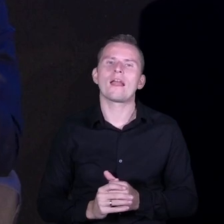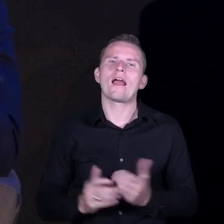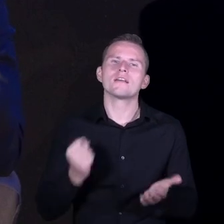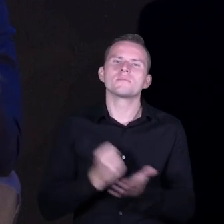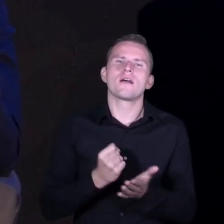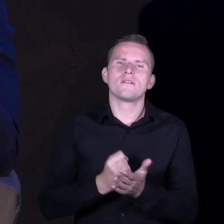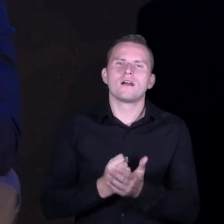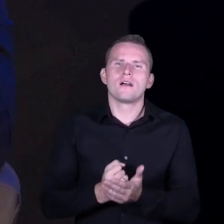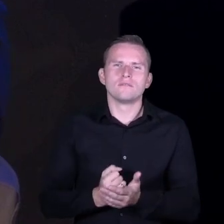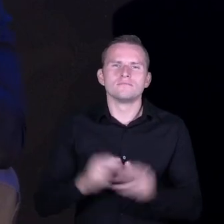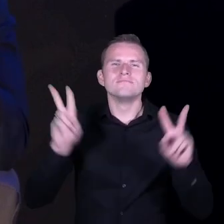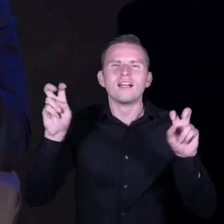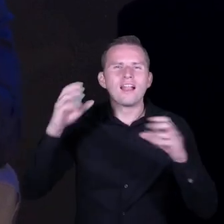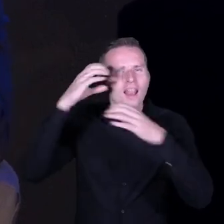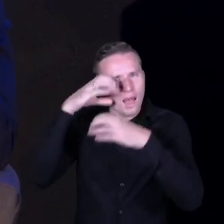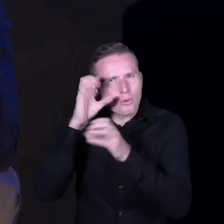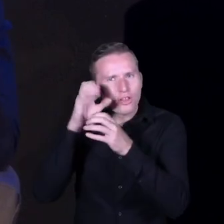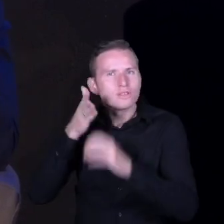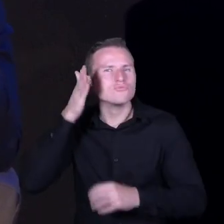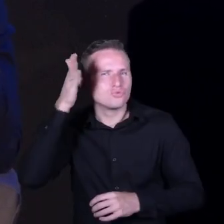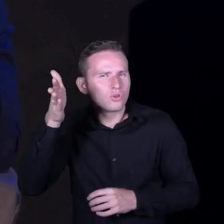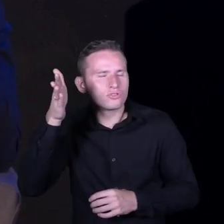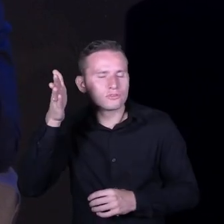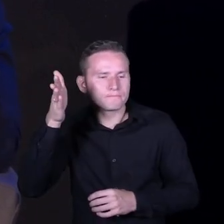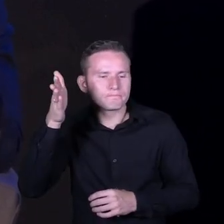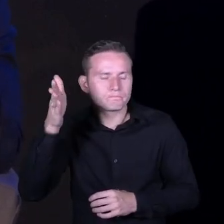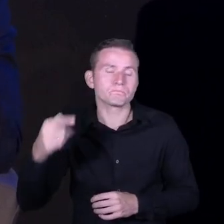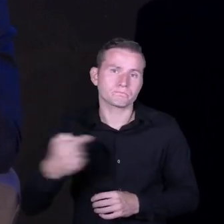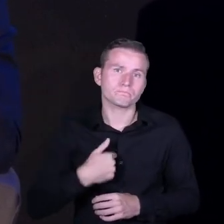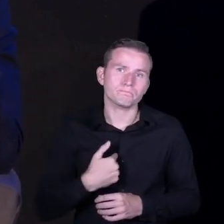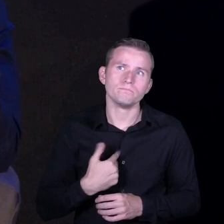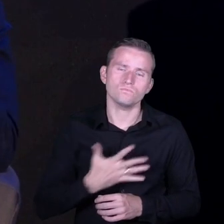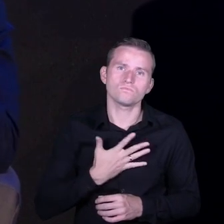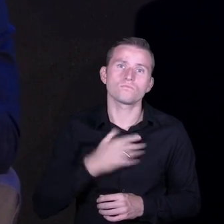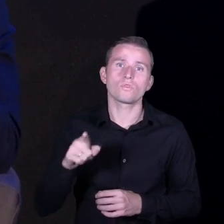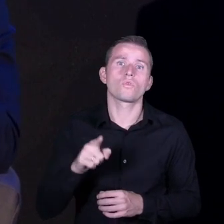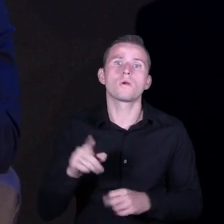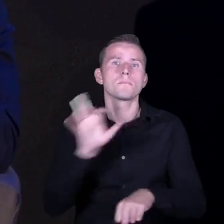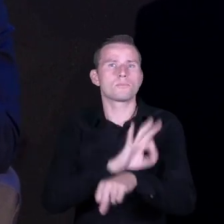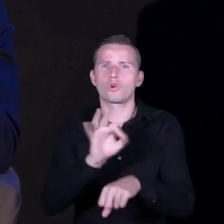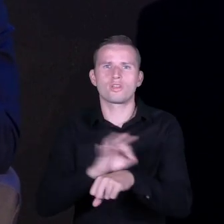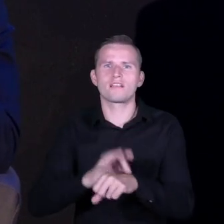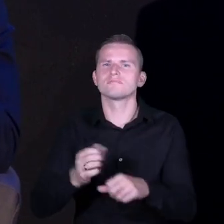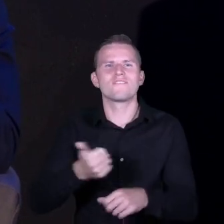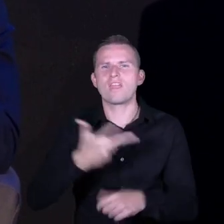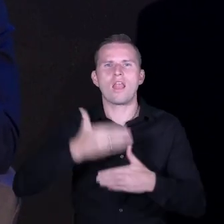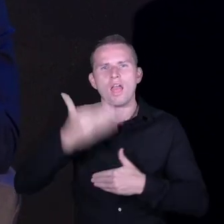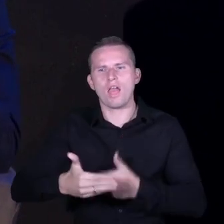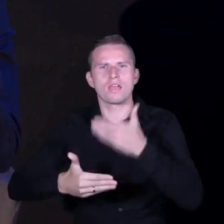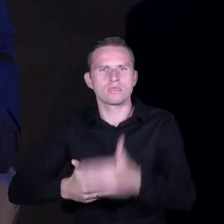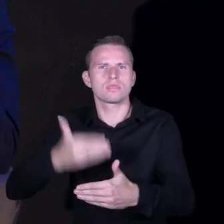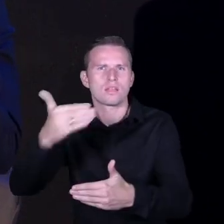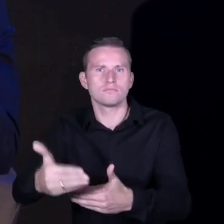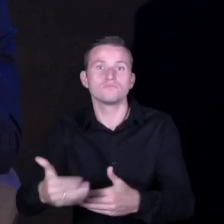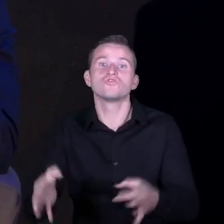tak, one też w moim przekonaniu są projektem wieloetapowym, bo wiemy, że dzisiaj to są szkoły